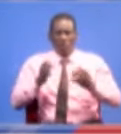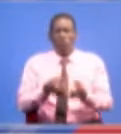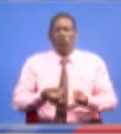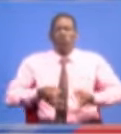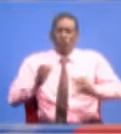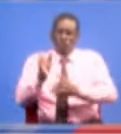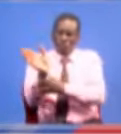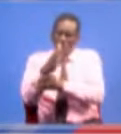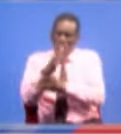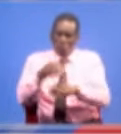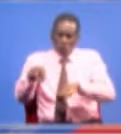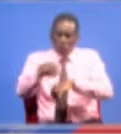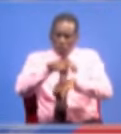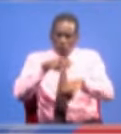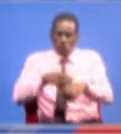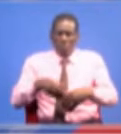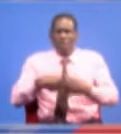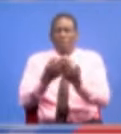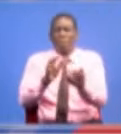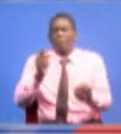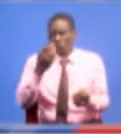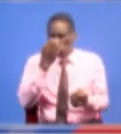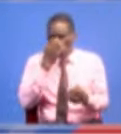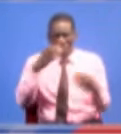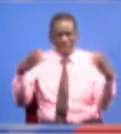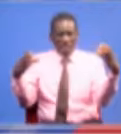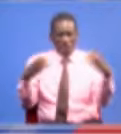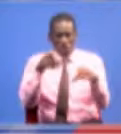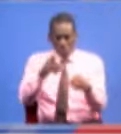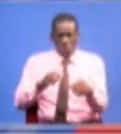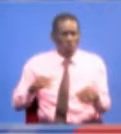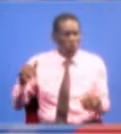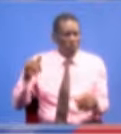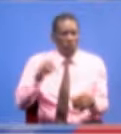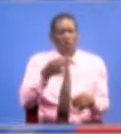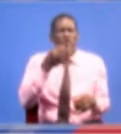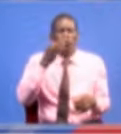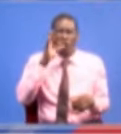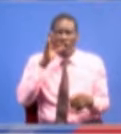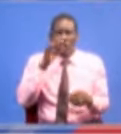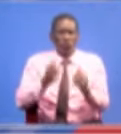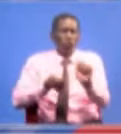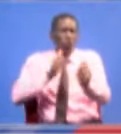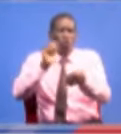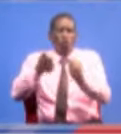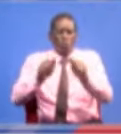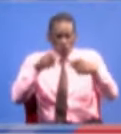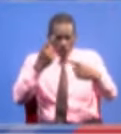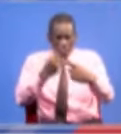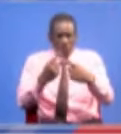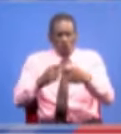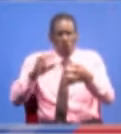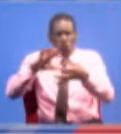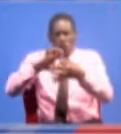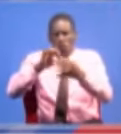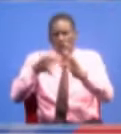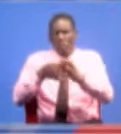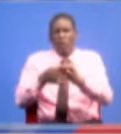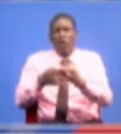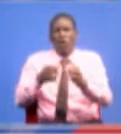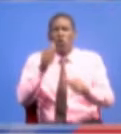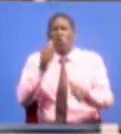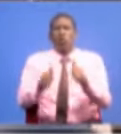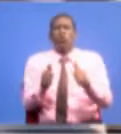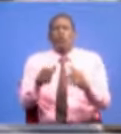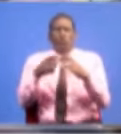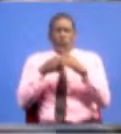bendera ya taifa na Rais William Ruto. Timu hiyo itaelekea mji mkuu wa Ufaransa kwa mashindano ya mwaka huu, ambayo mtazamaji